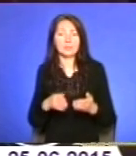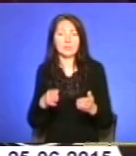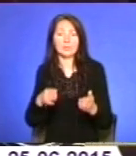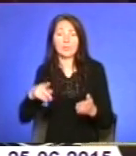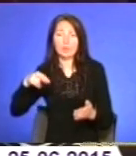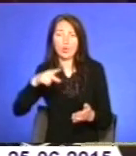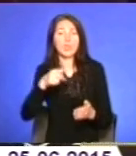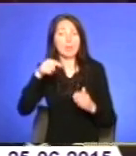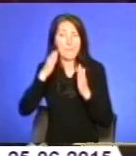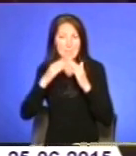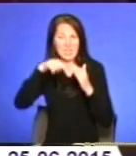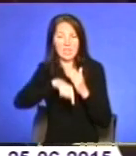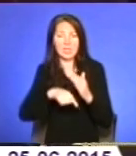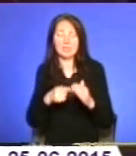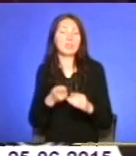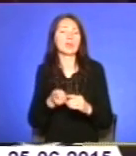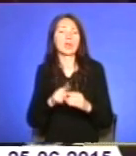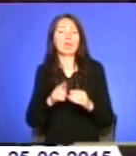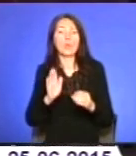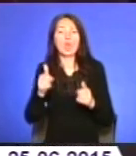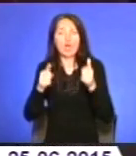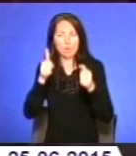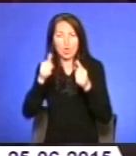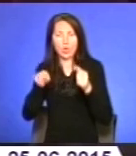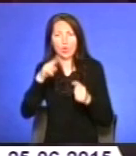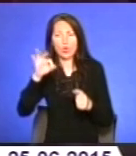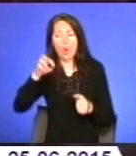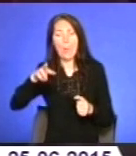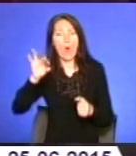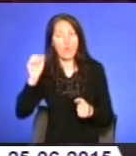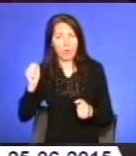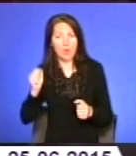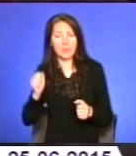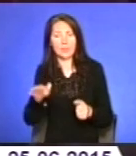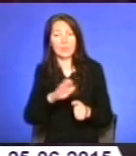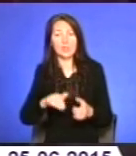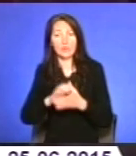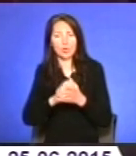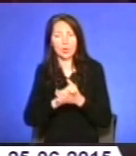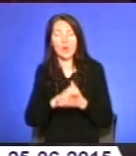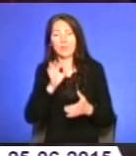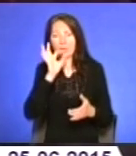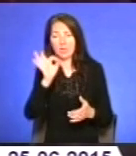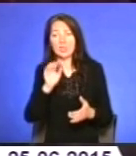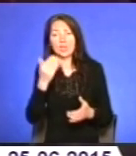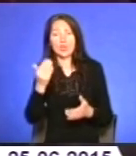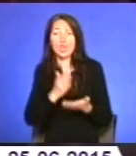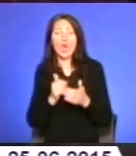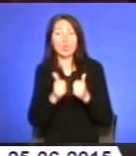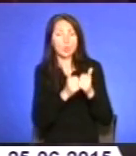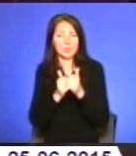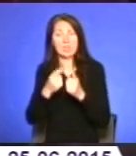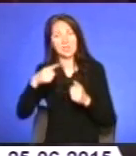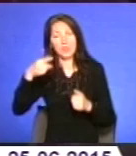підходу до під'їзду, які обладнані домофонною системою, це на масиві «Дружба», представлялися, що вони є сусідами з